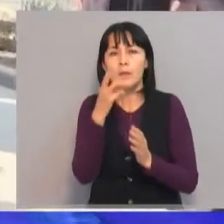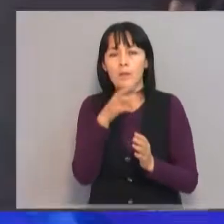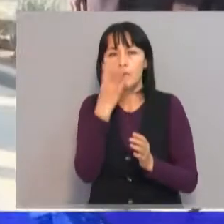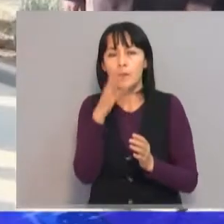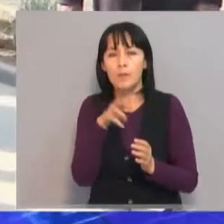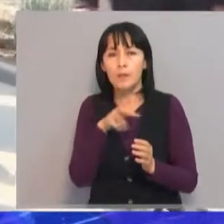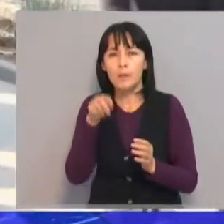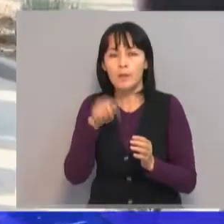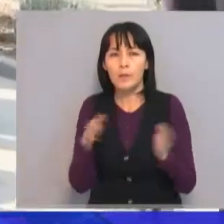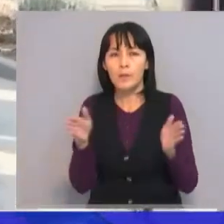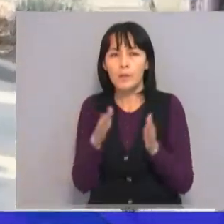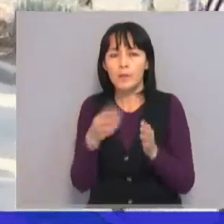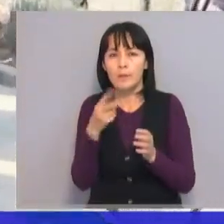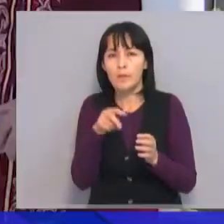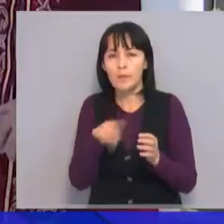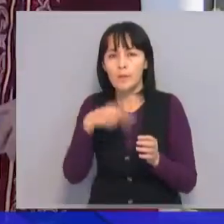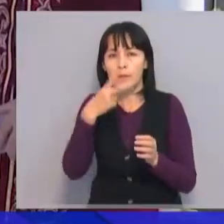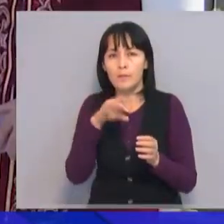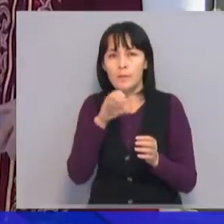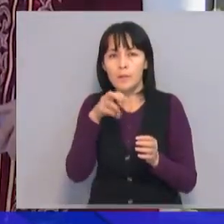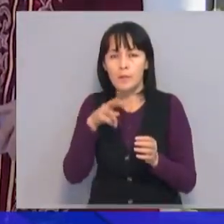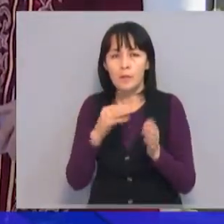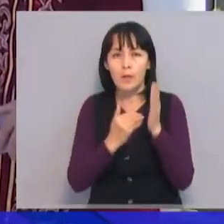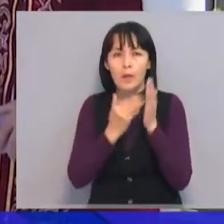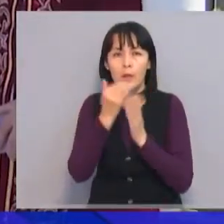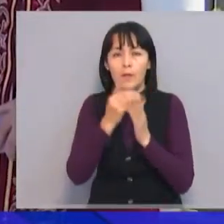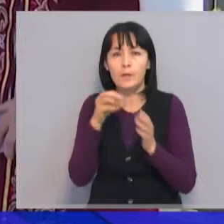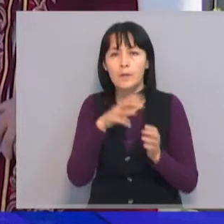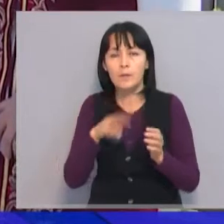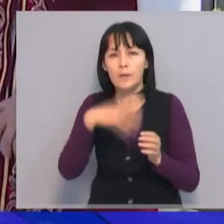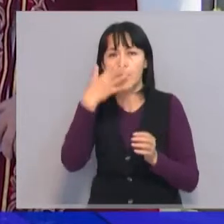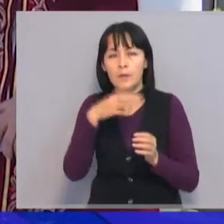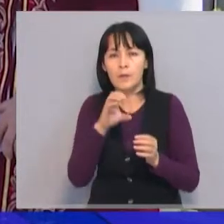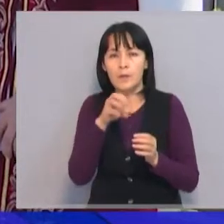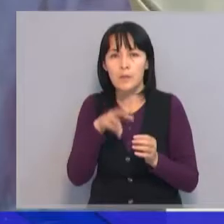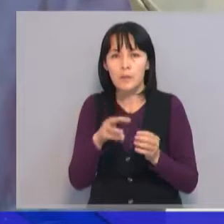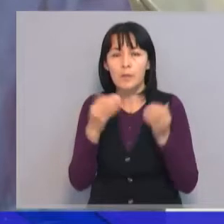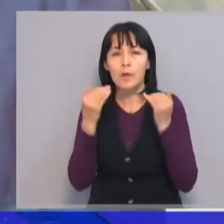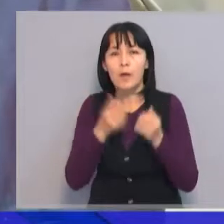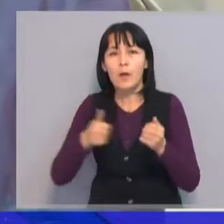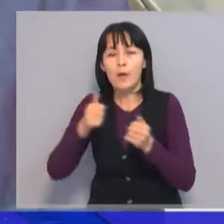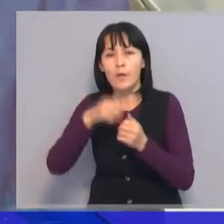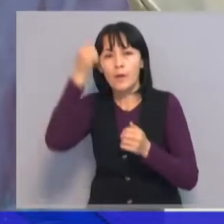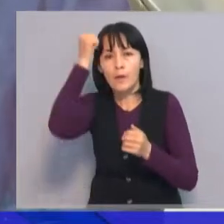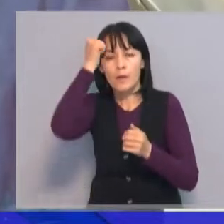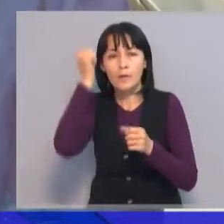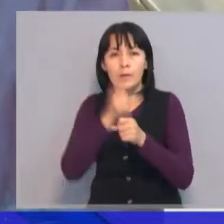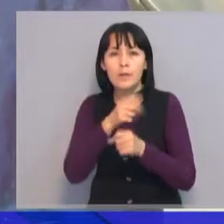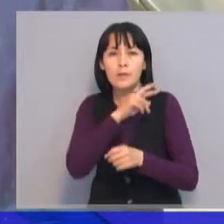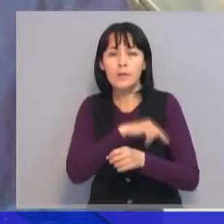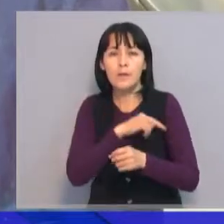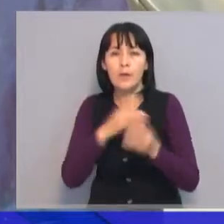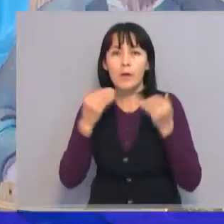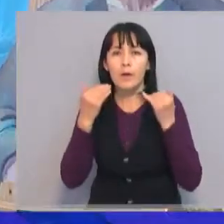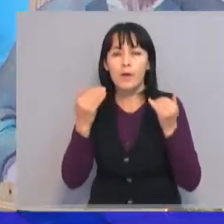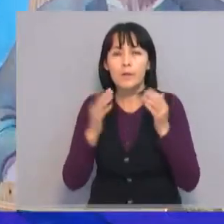метра, постамента 2 метра 20 сантиметров, высота бюста 1 50 сантиметров. Вокруг памятника проведены работы по